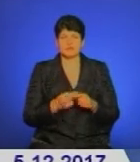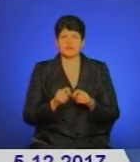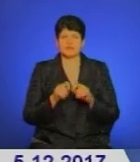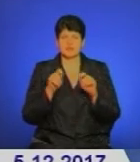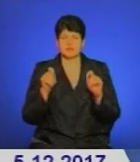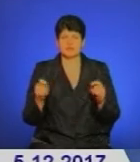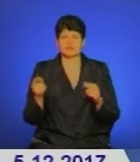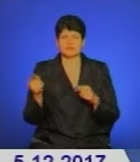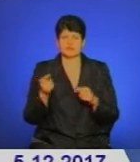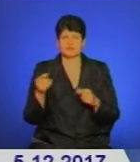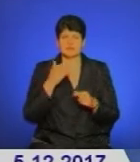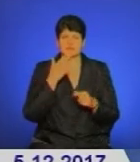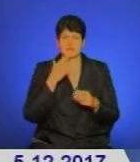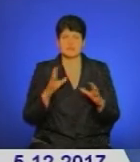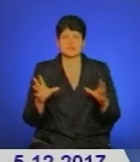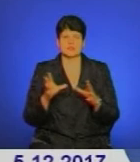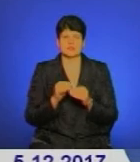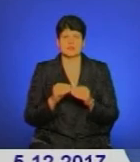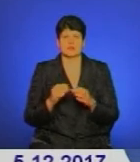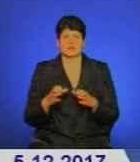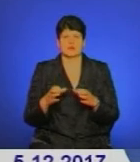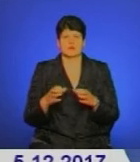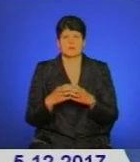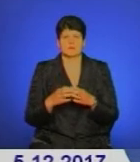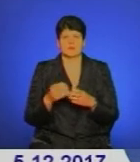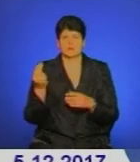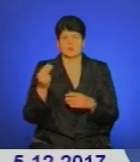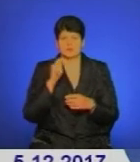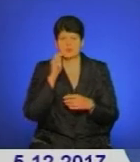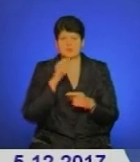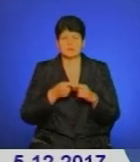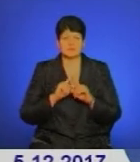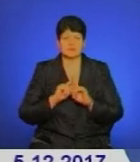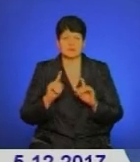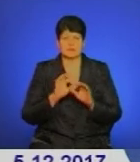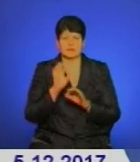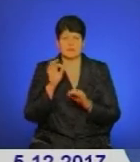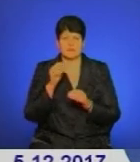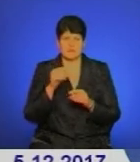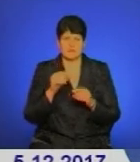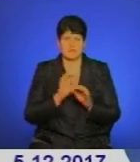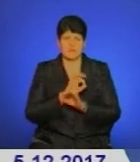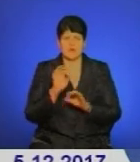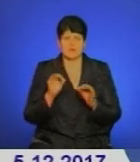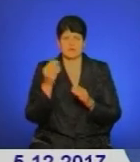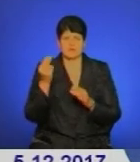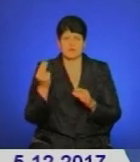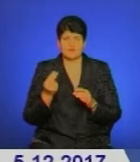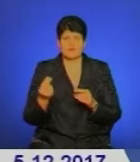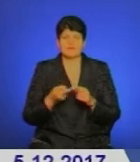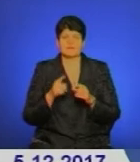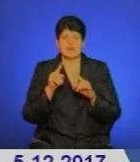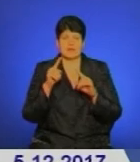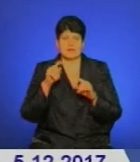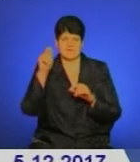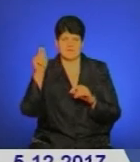залі Тернопільської національної спілки художників України. Це унікальний проєкт, адже автор писав ці картини на війні. Детальніше